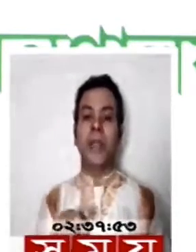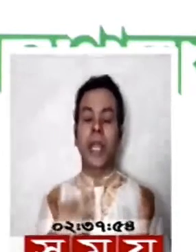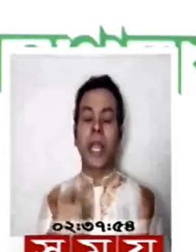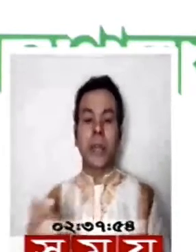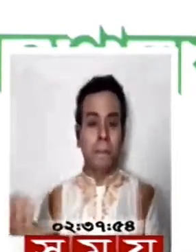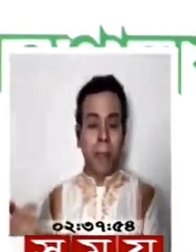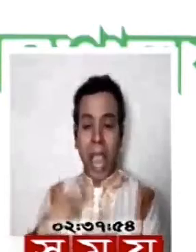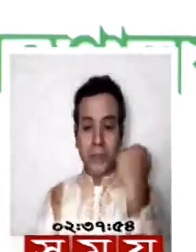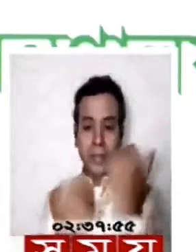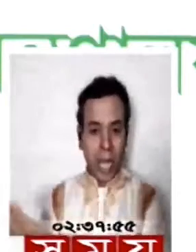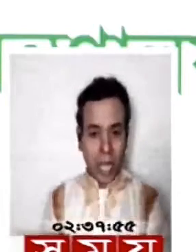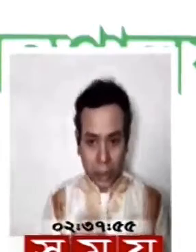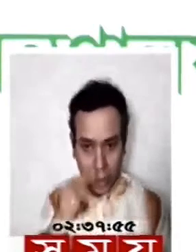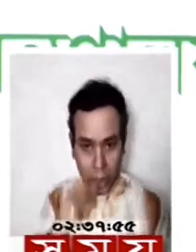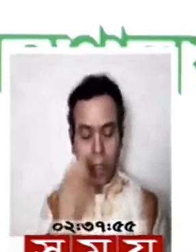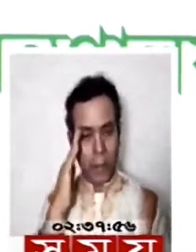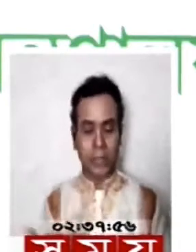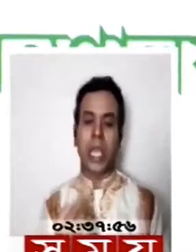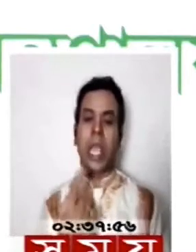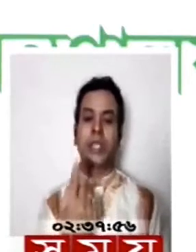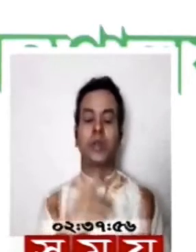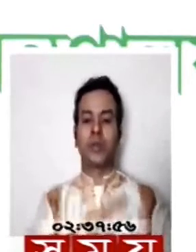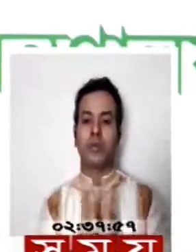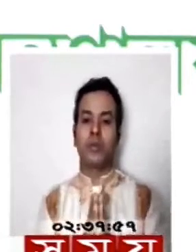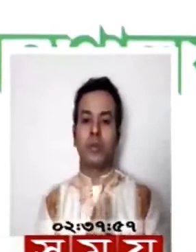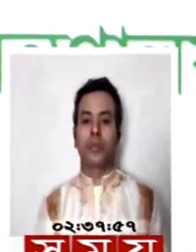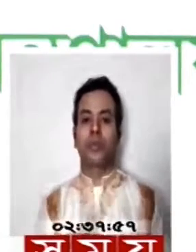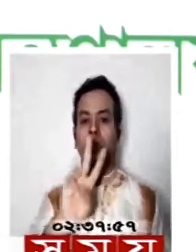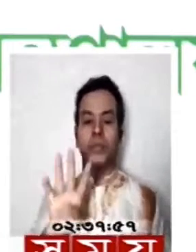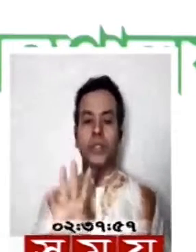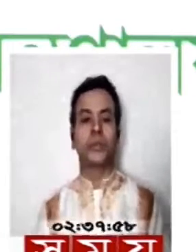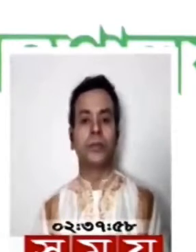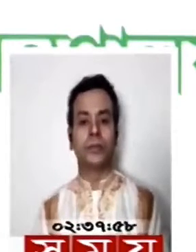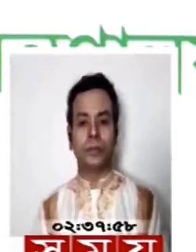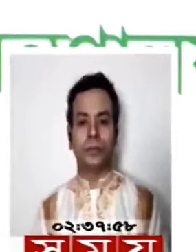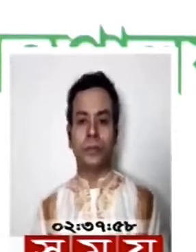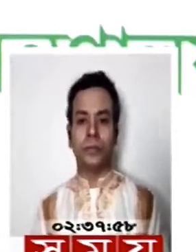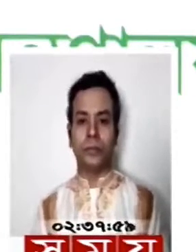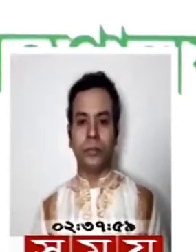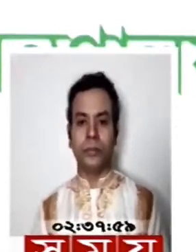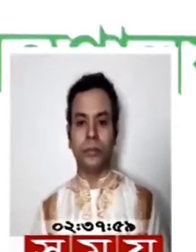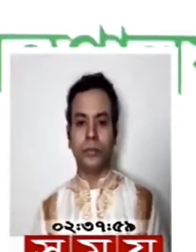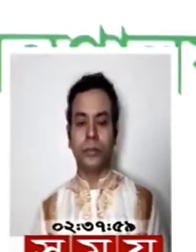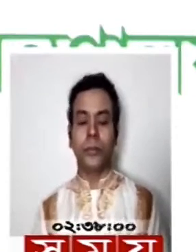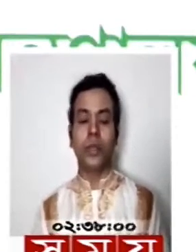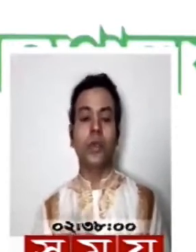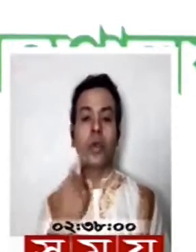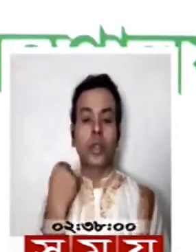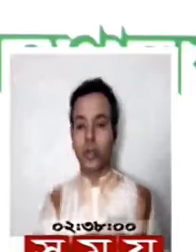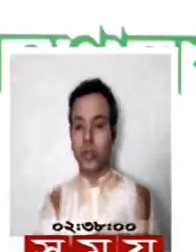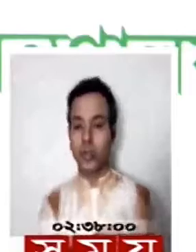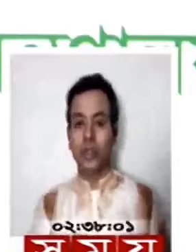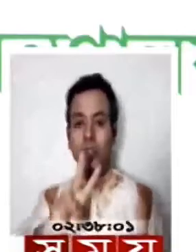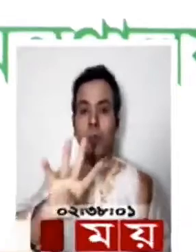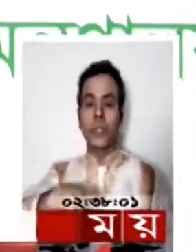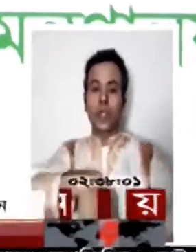হসপিটালে মৃত্যুবরণ করেছেন 15 জন, বাড়িতে 8 জন এবং মৃত অবস্থায় হাসপাতালে এসেছেন 1 জন।